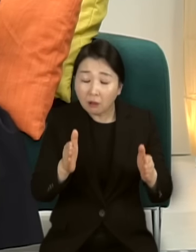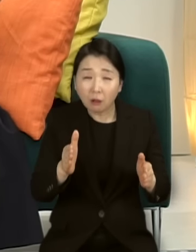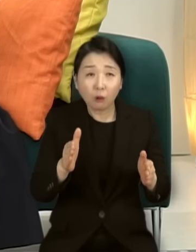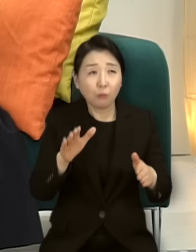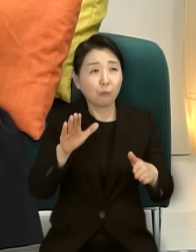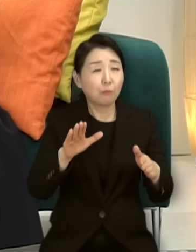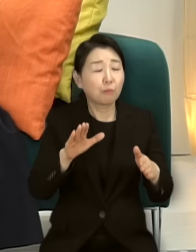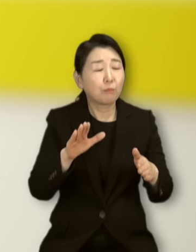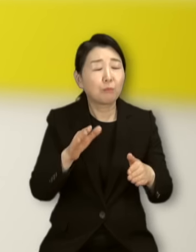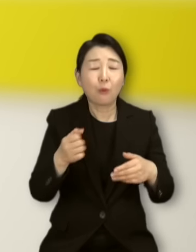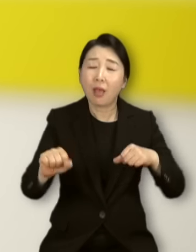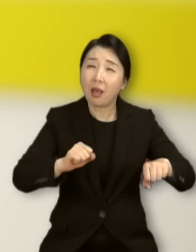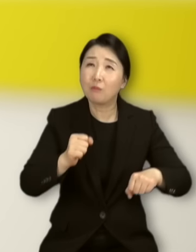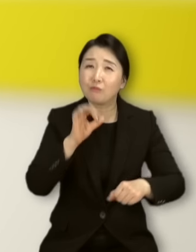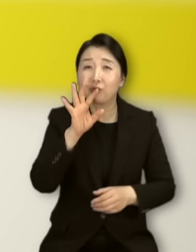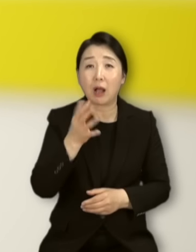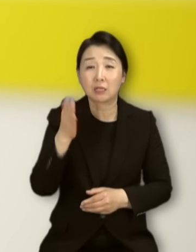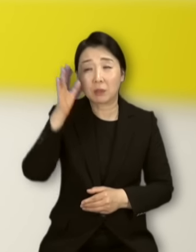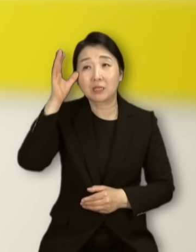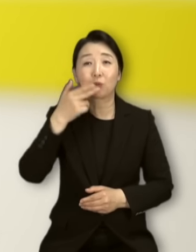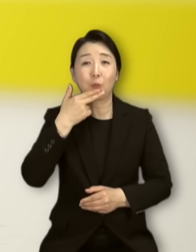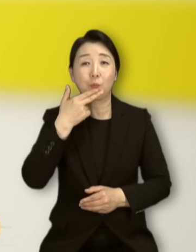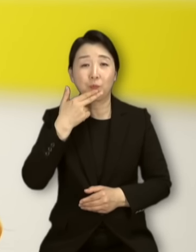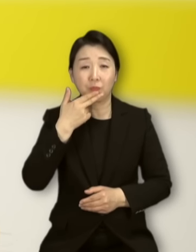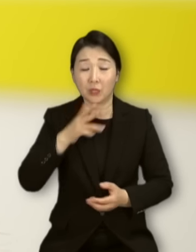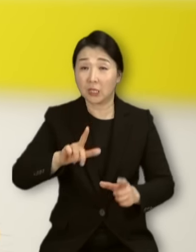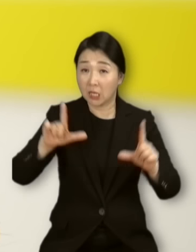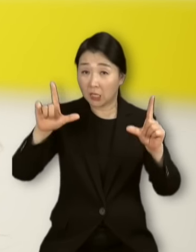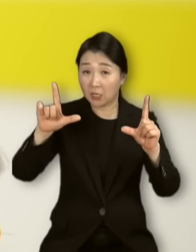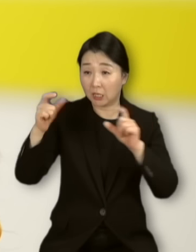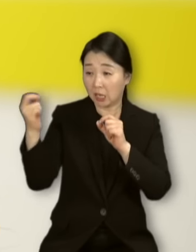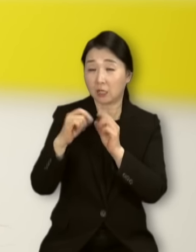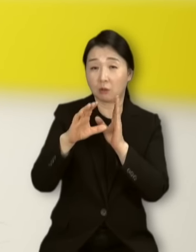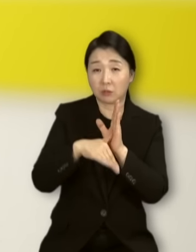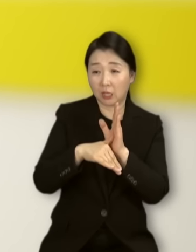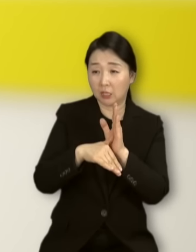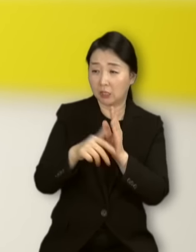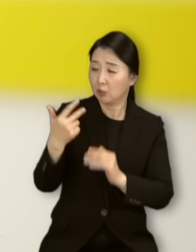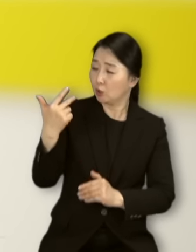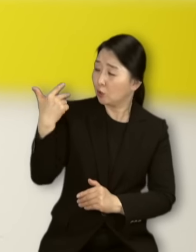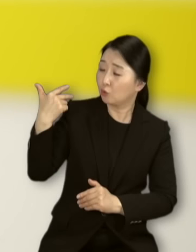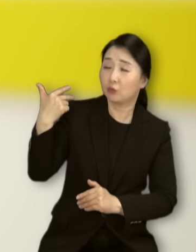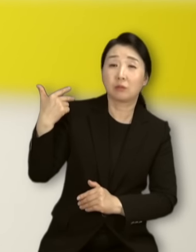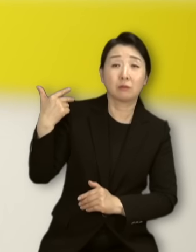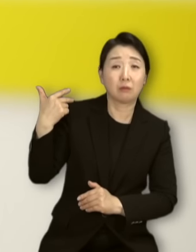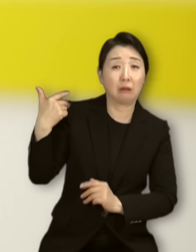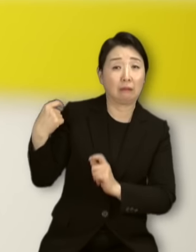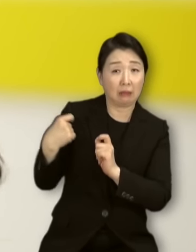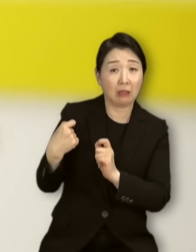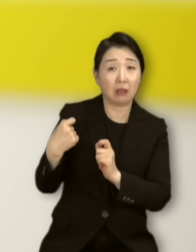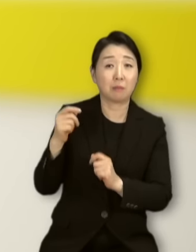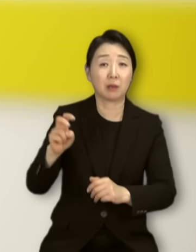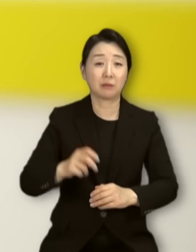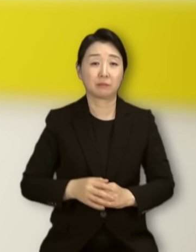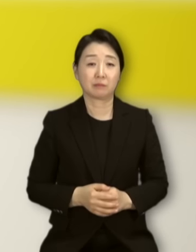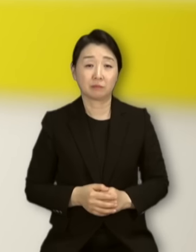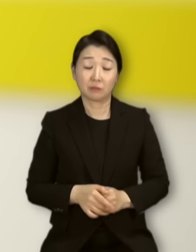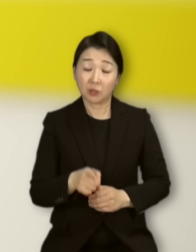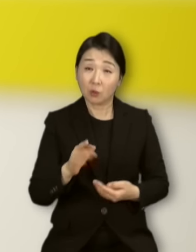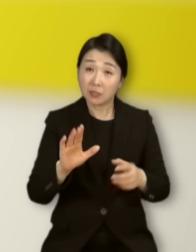기대도 없었어네 그런데 제 생일이 다가오는데 갑자기 저 한 일주일 전인가 일주일 전인가 저희 남편이